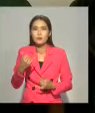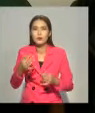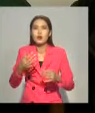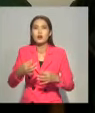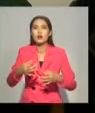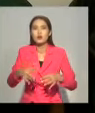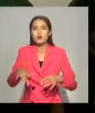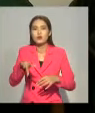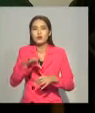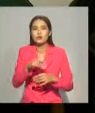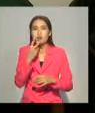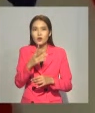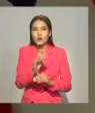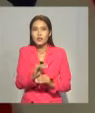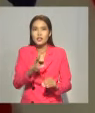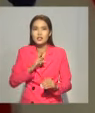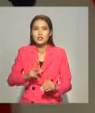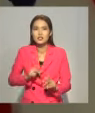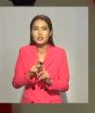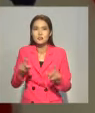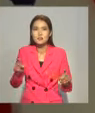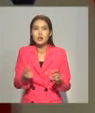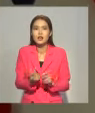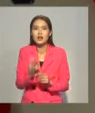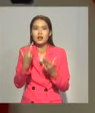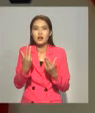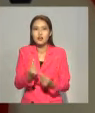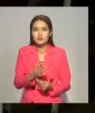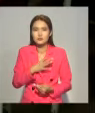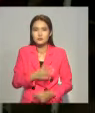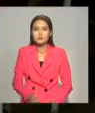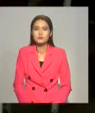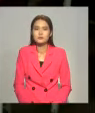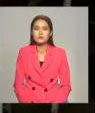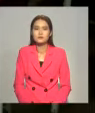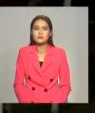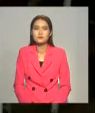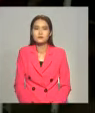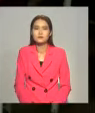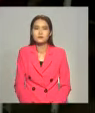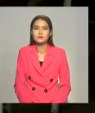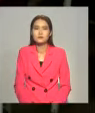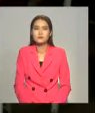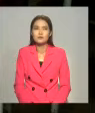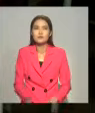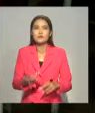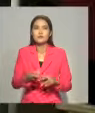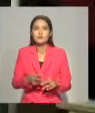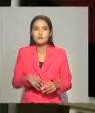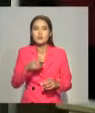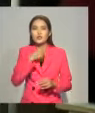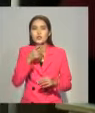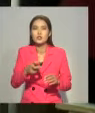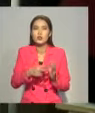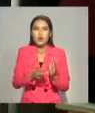баласын көрді. Кіші қызы биыл мектеп табалдырығын алғаш аттағалы отыр. Старший идет 7 класс. Үлкен олым 7-ші сыныпта,